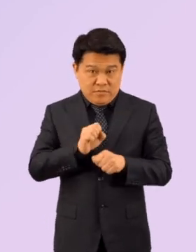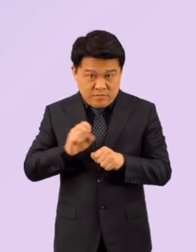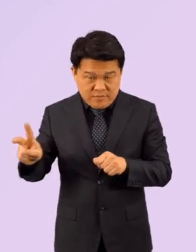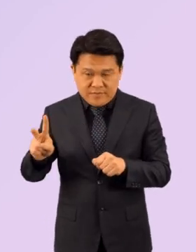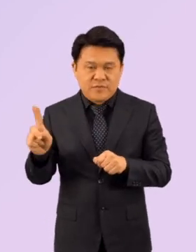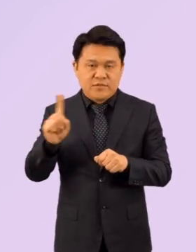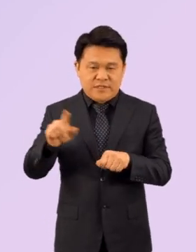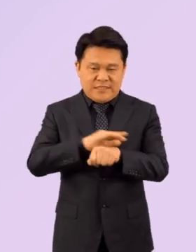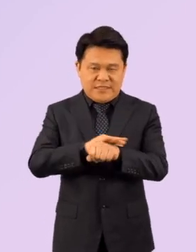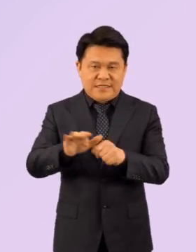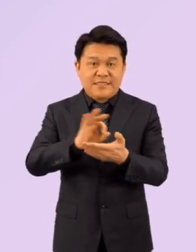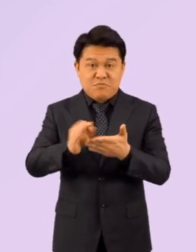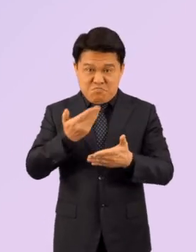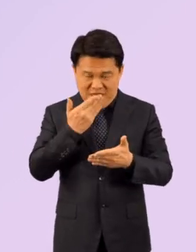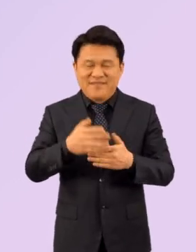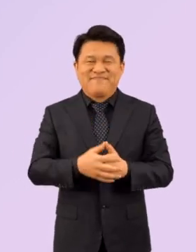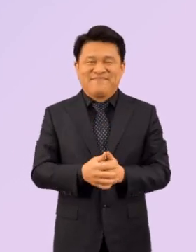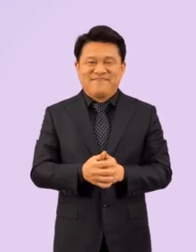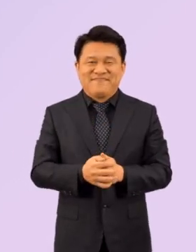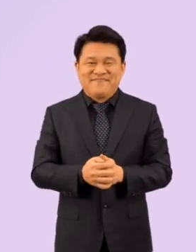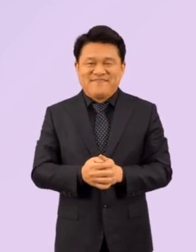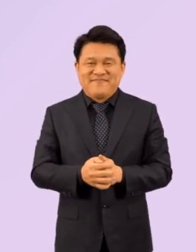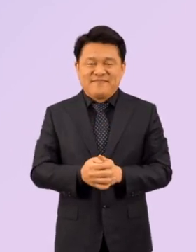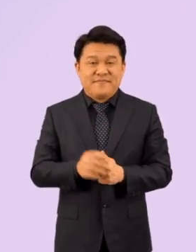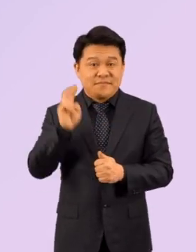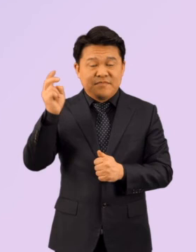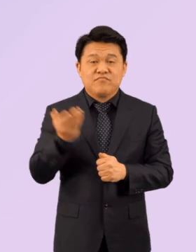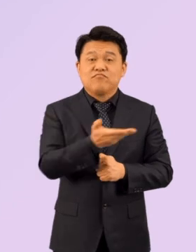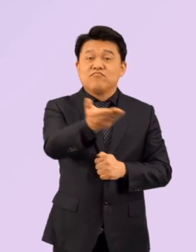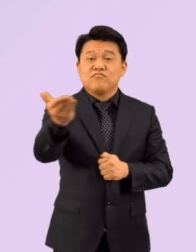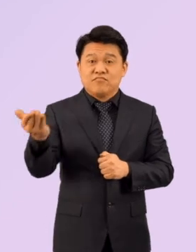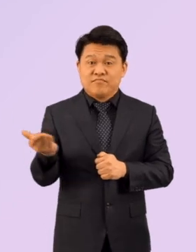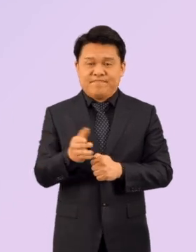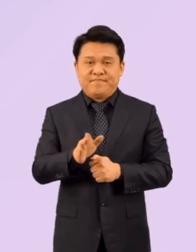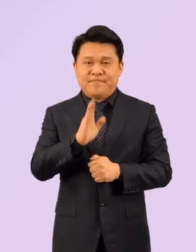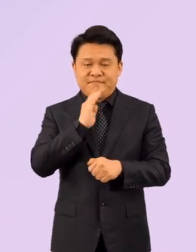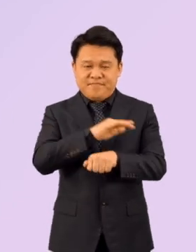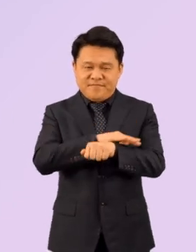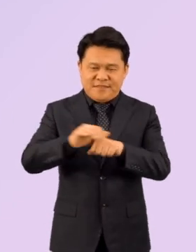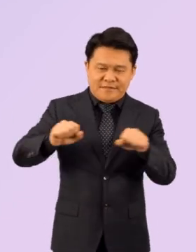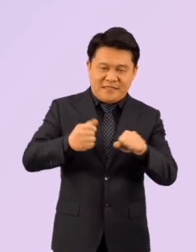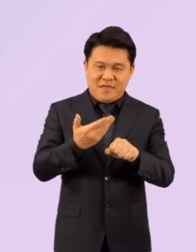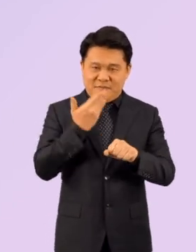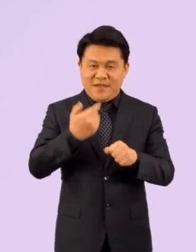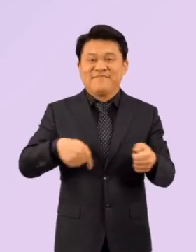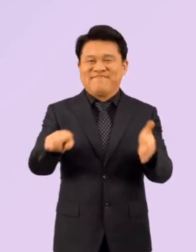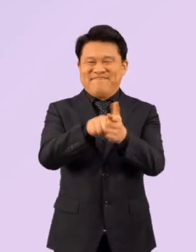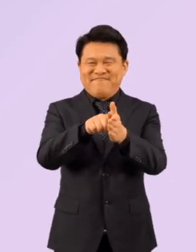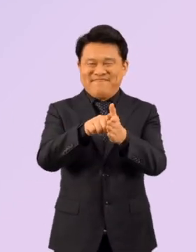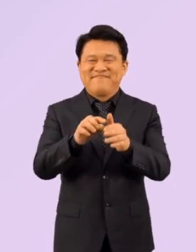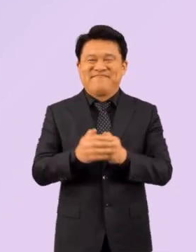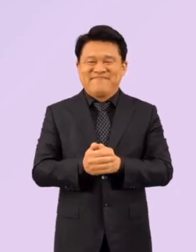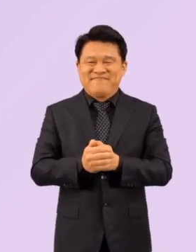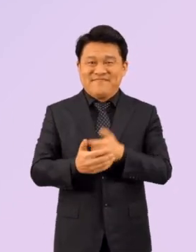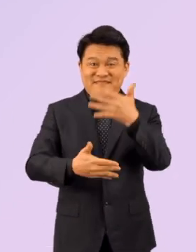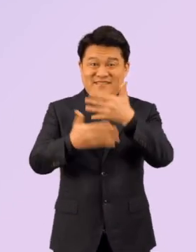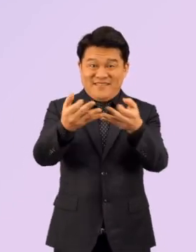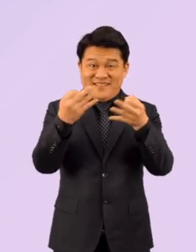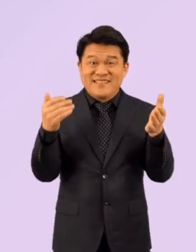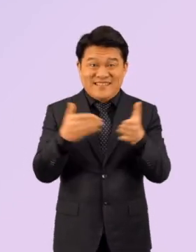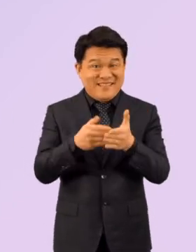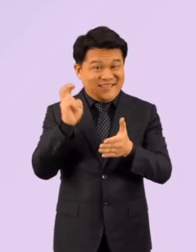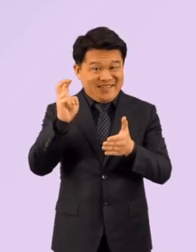알아두어야 제대로 잘 활용할 수 있기 때문이죠. 아마 여러분들이라면 정말 잘 해내실 거라고 믿습니다. 이